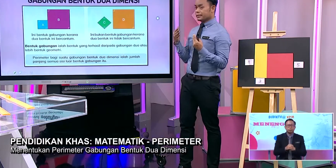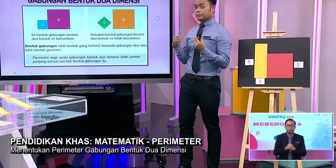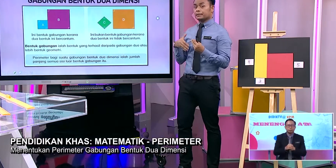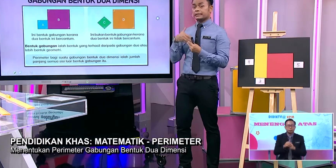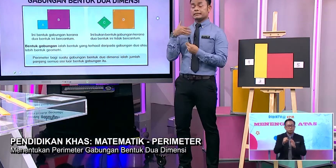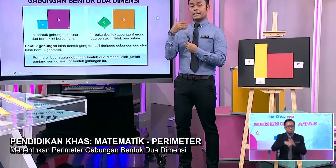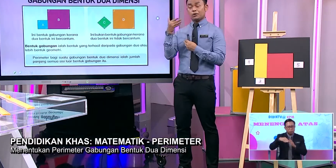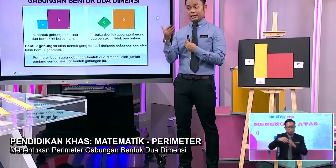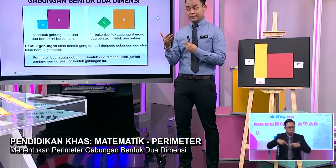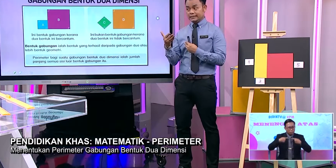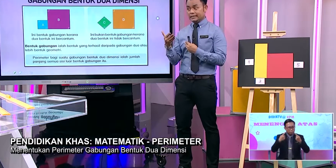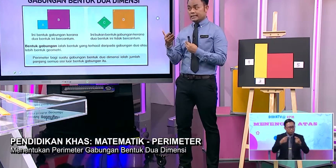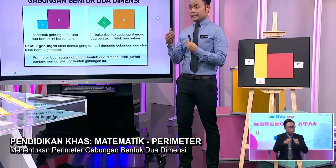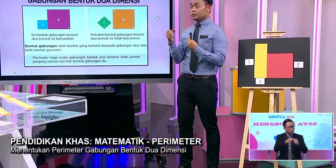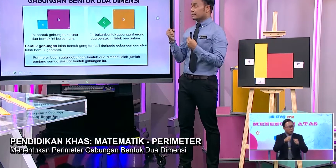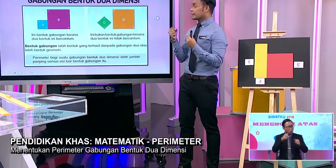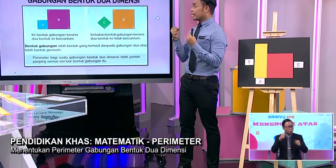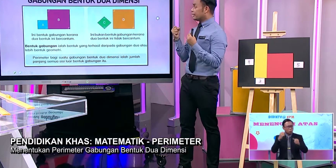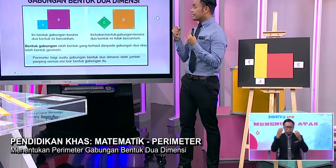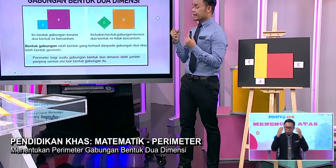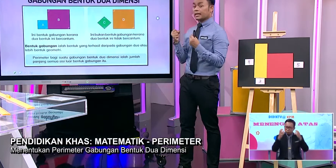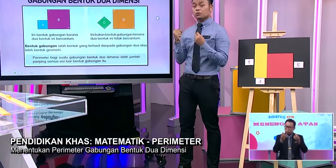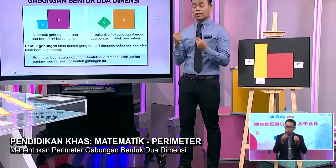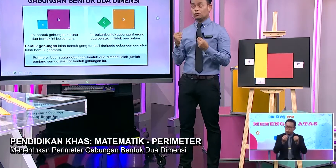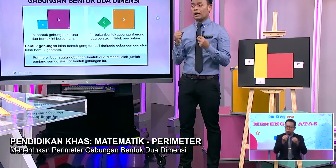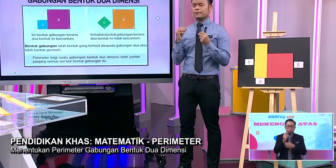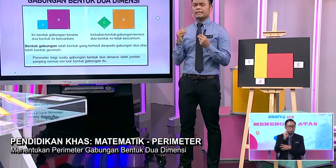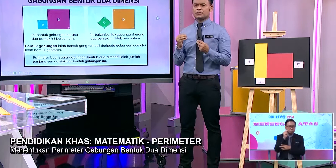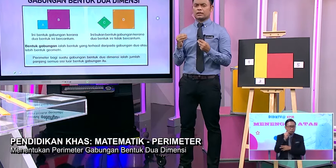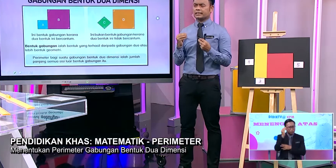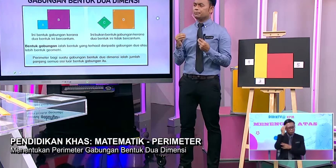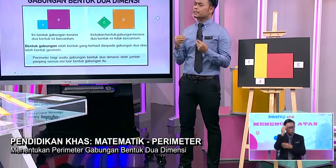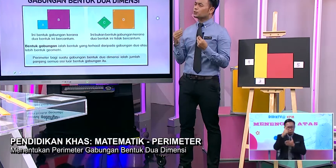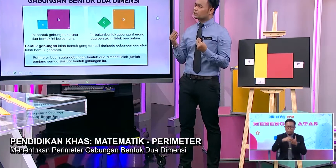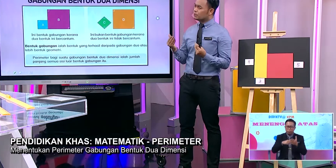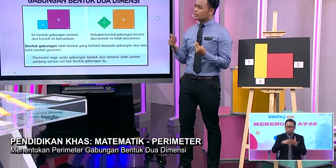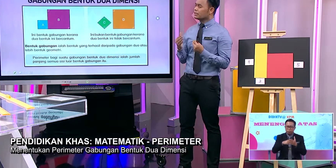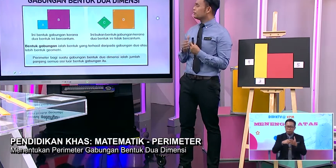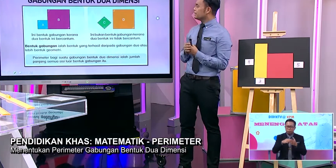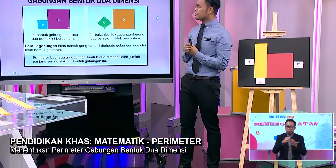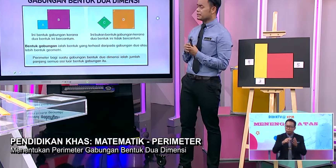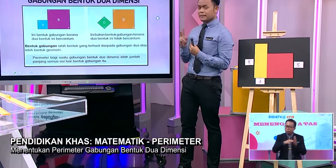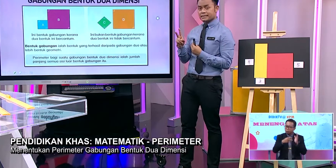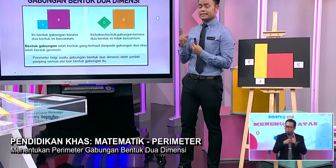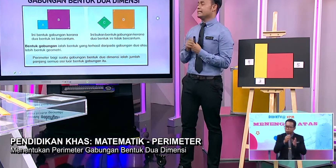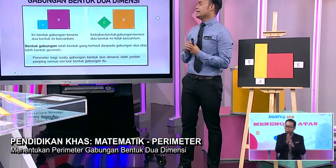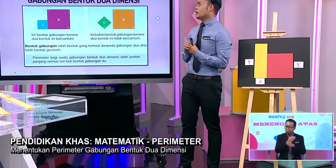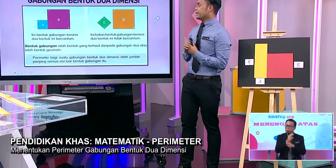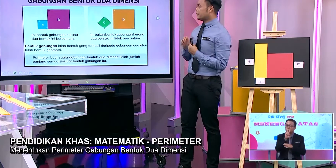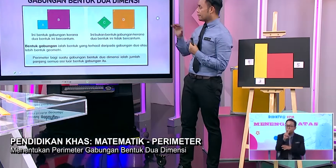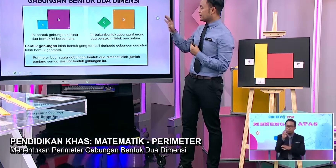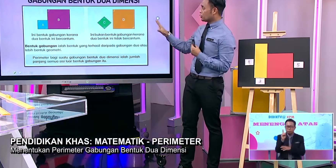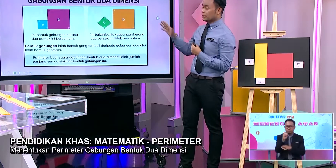ke sebelum kita pergi jauh lagi cek gunakan Annisa tahu dahulu Amin dimasukkan dengan bentuk gabungan dimensi